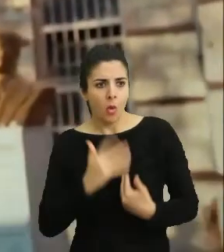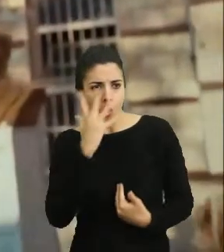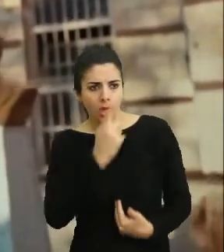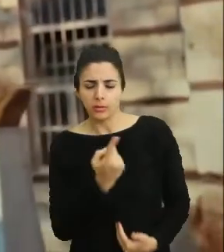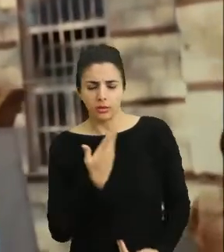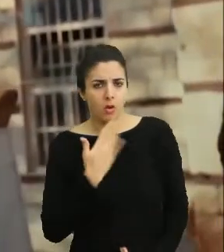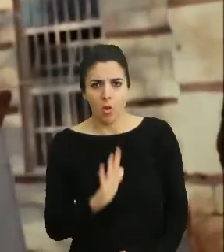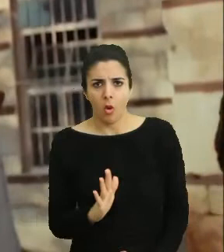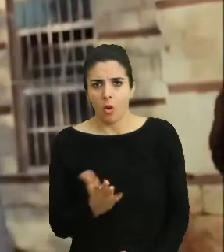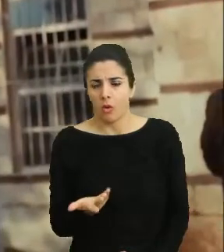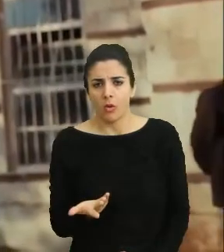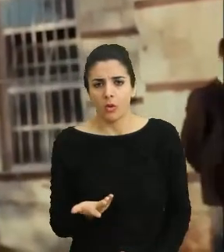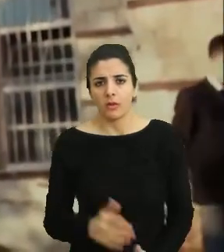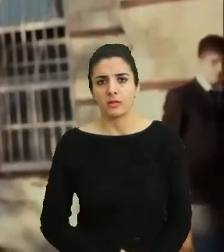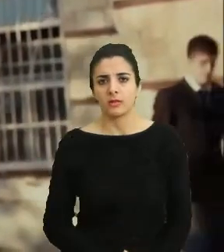ki kahraman?